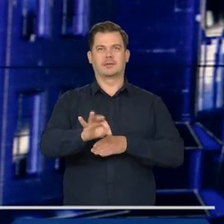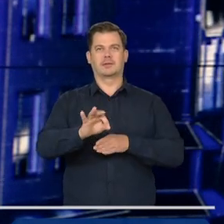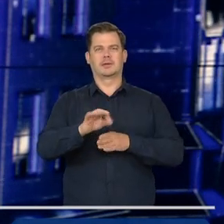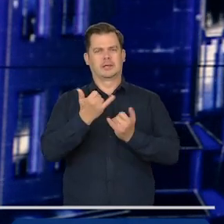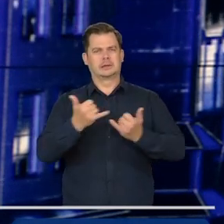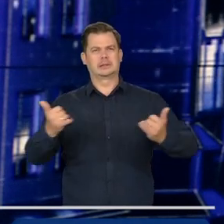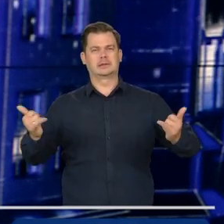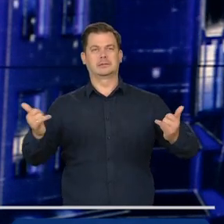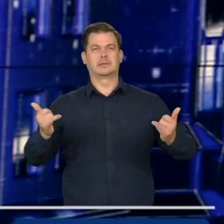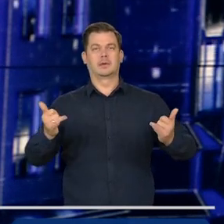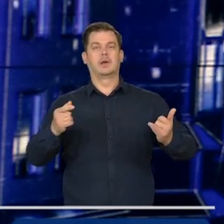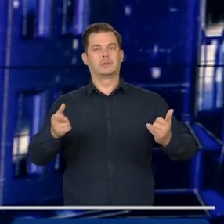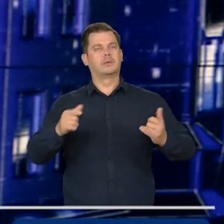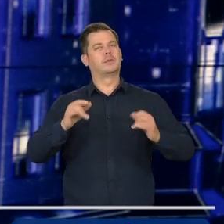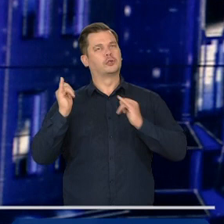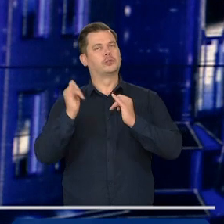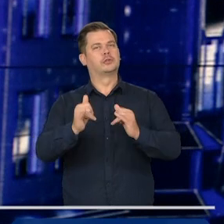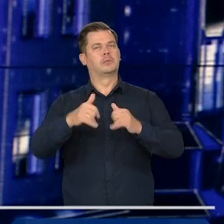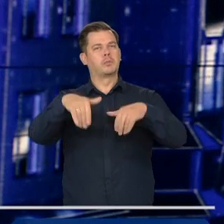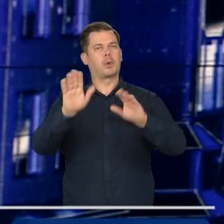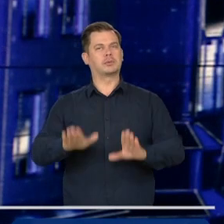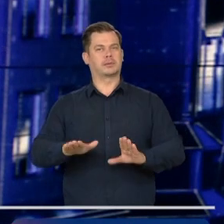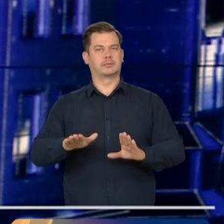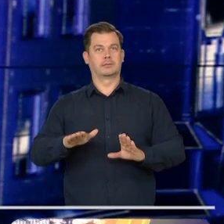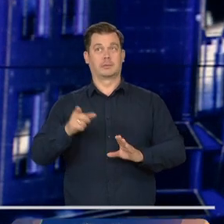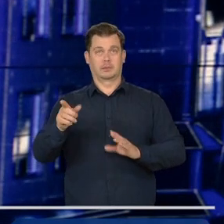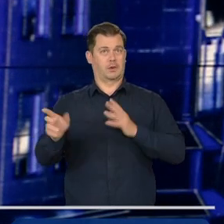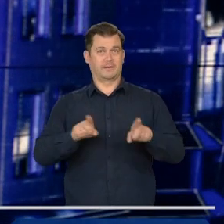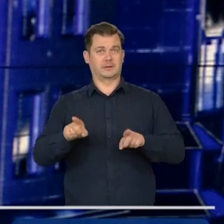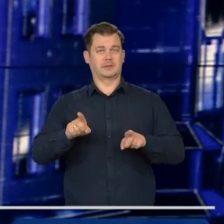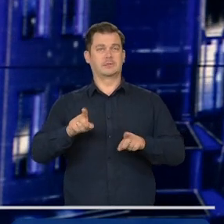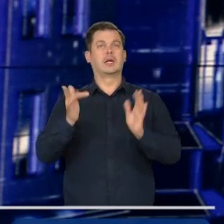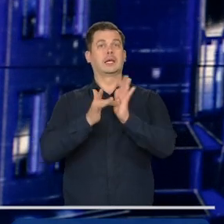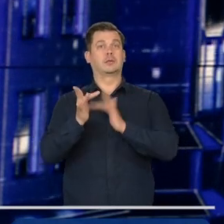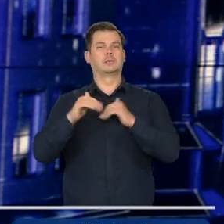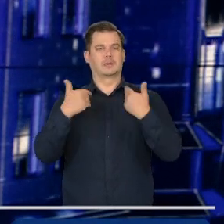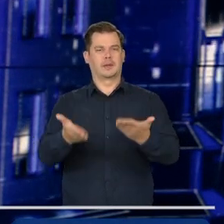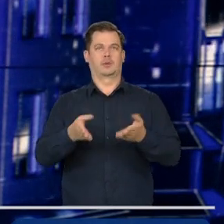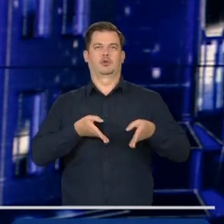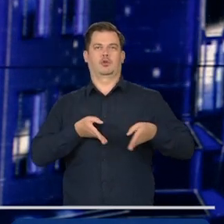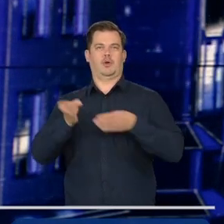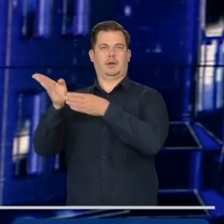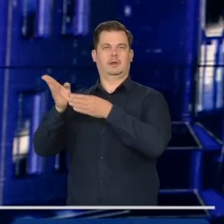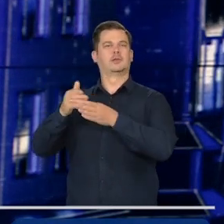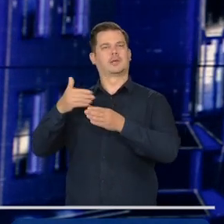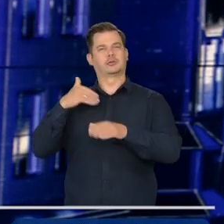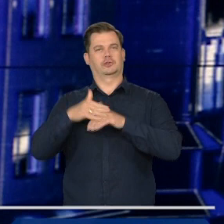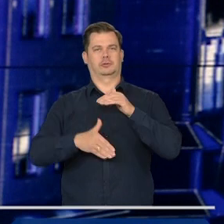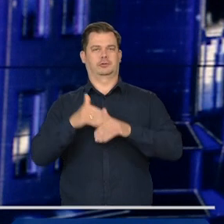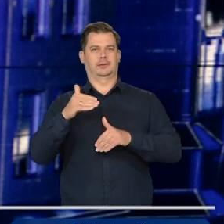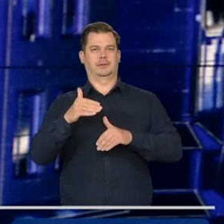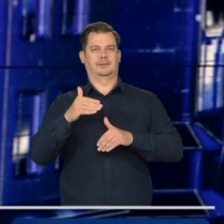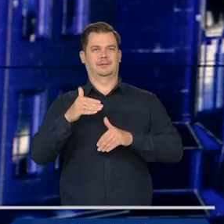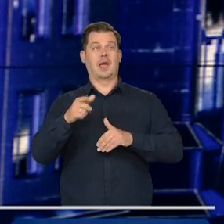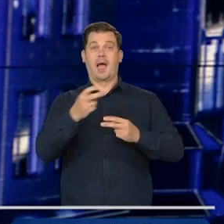błogosławieni, czyli szczęśliwi. Czyli pokazuje im taką prawdę, że to jest ta droga, która prowadzi ku prawdziwemu szczęściu. Bo kończy się